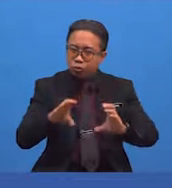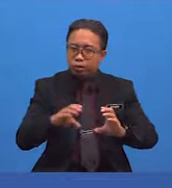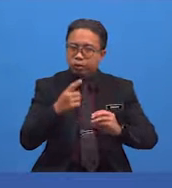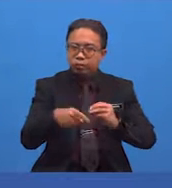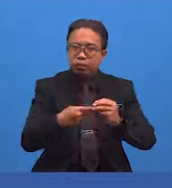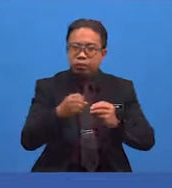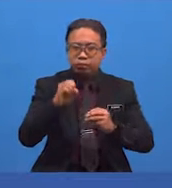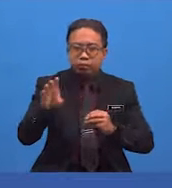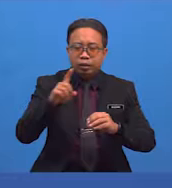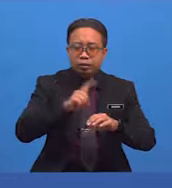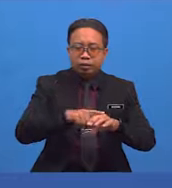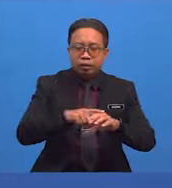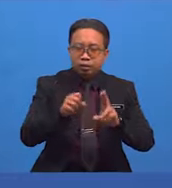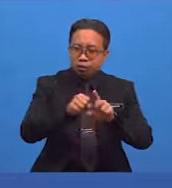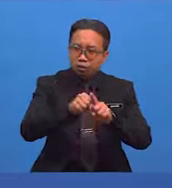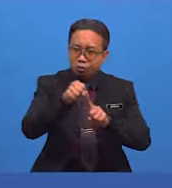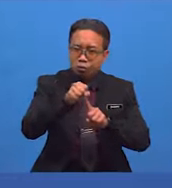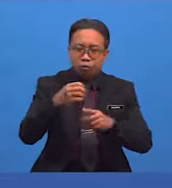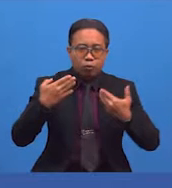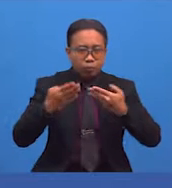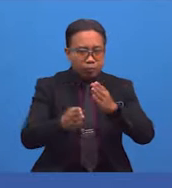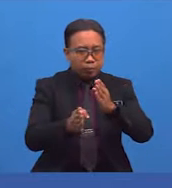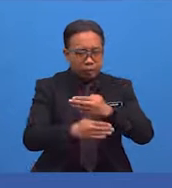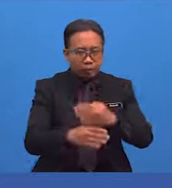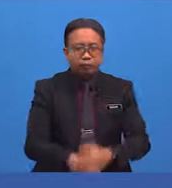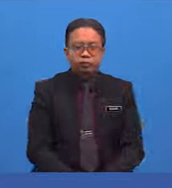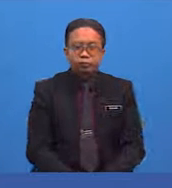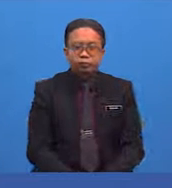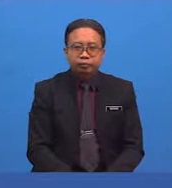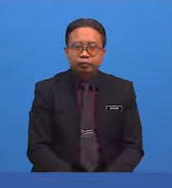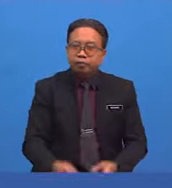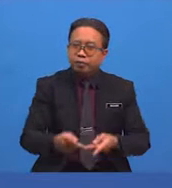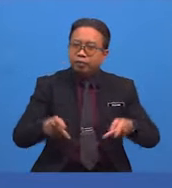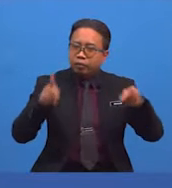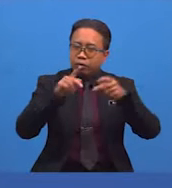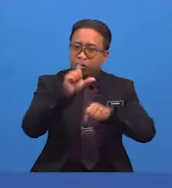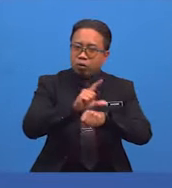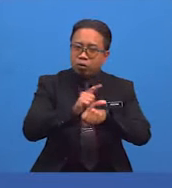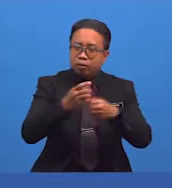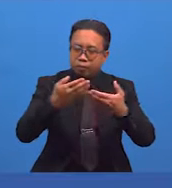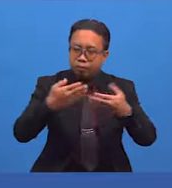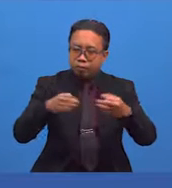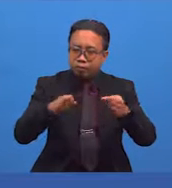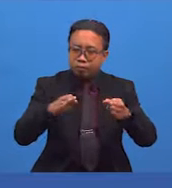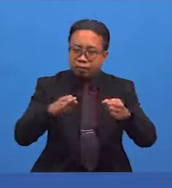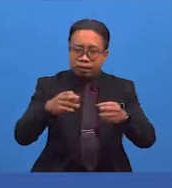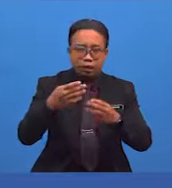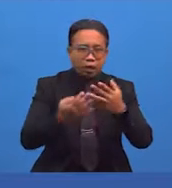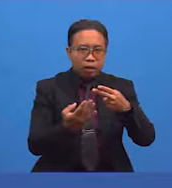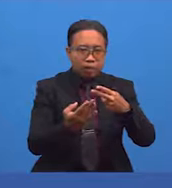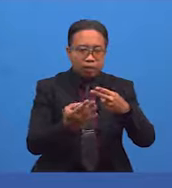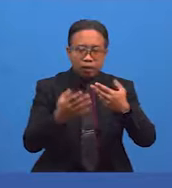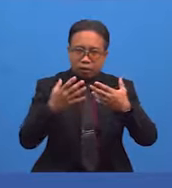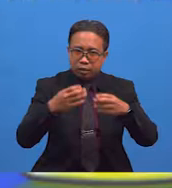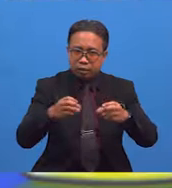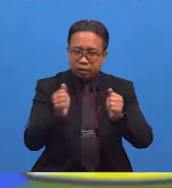apabila dibiarkan pada suhu bilik. Ini kerana periuk logam ini membebaskan haba dengan